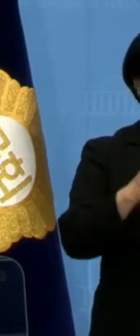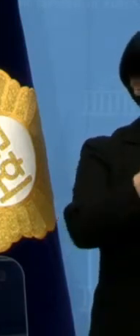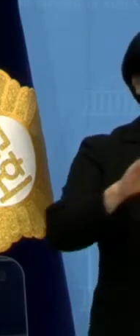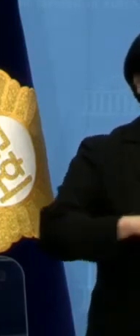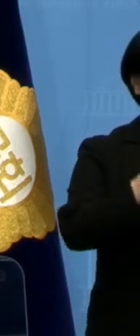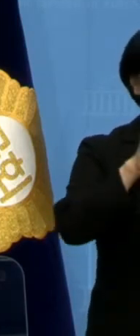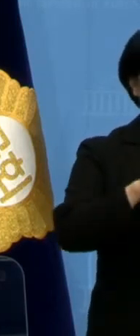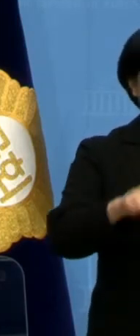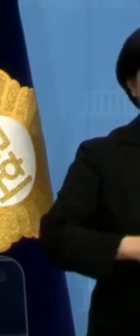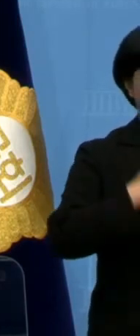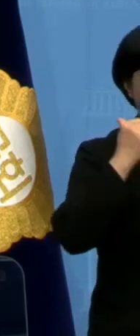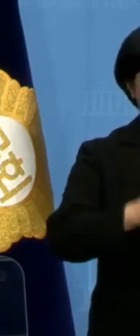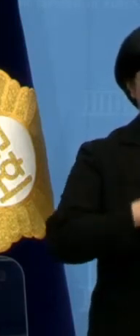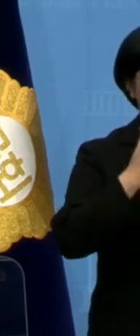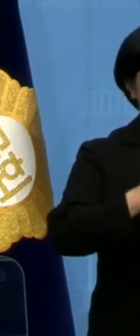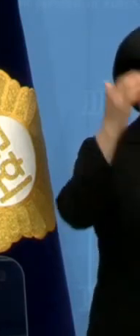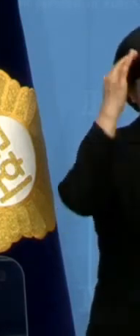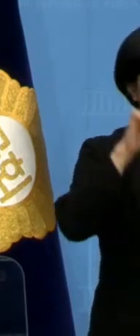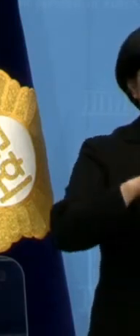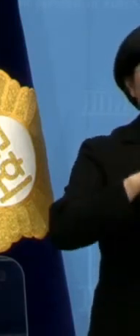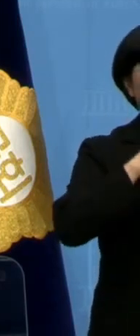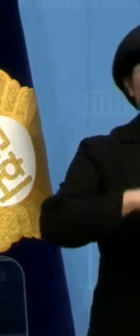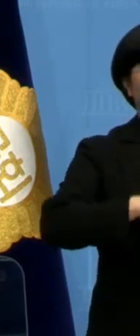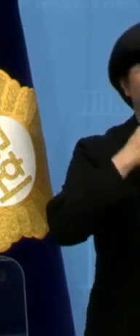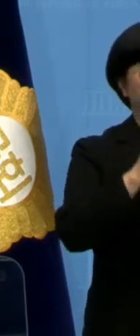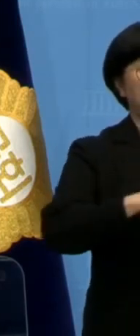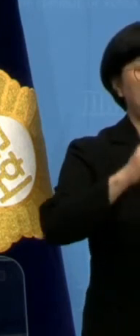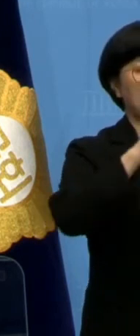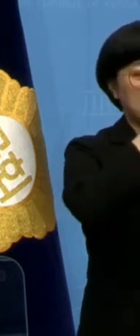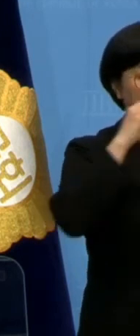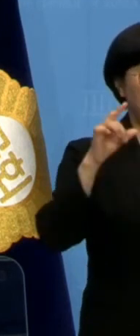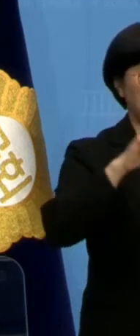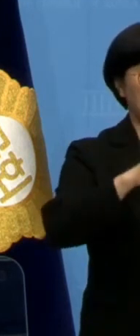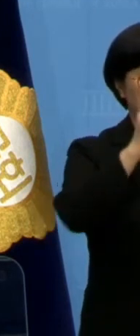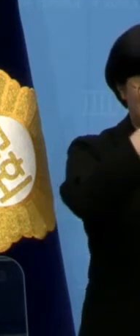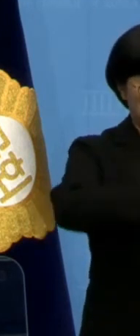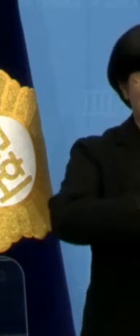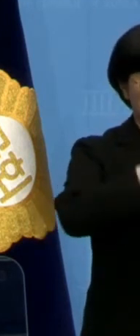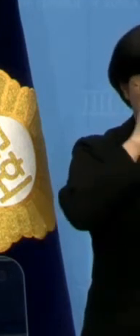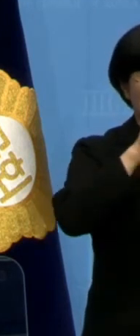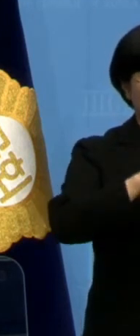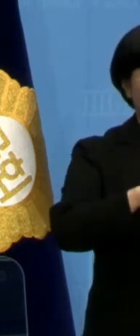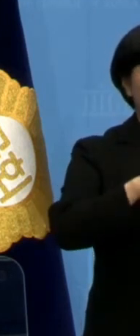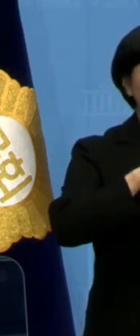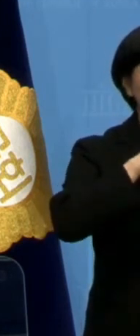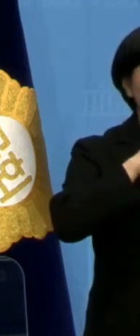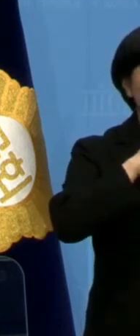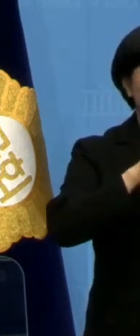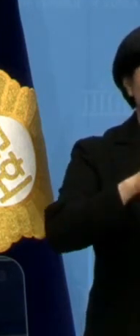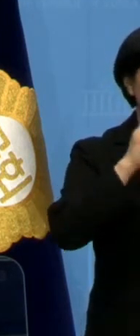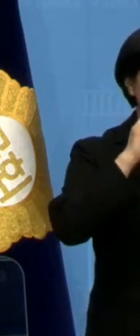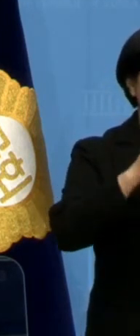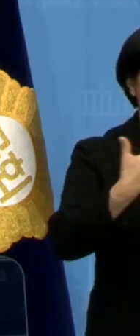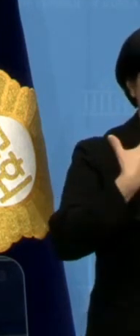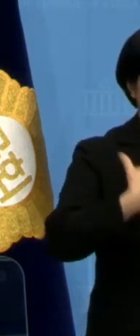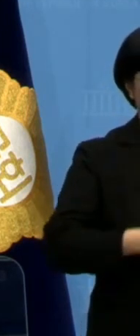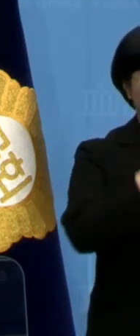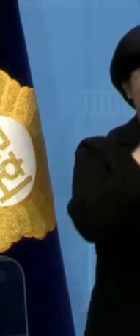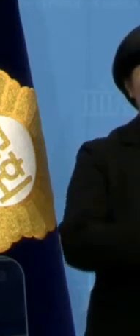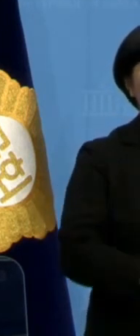분노하고 있다. 대한민국의 정의와 공정이 끝없이 무너져 내리는 걸 보면서 참담하다 못해 절망하고